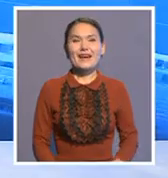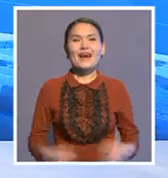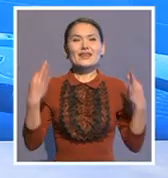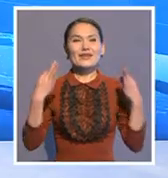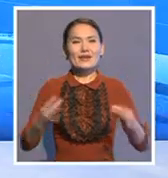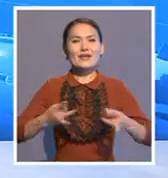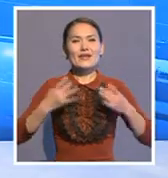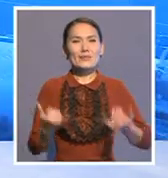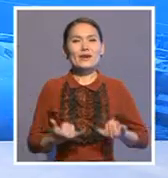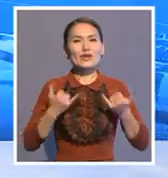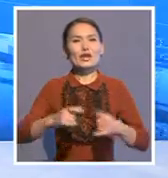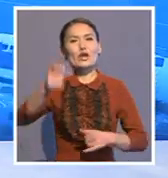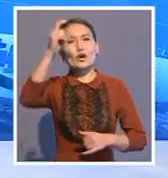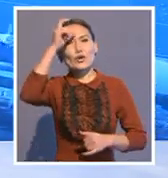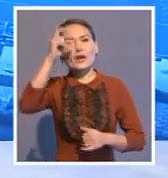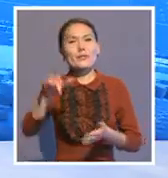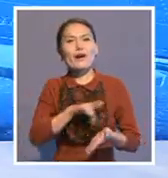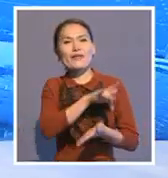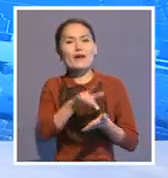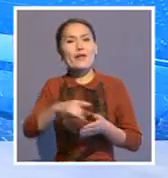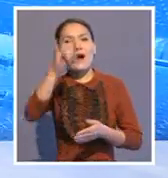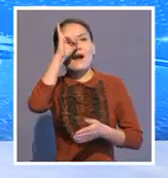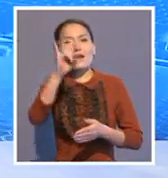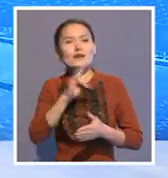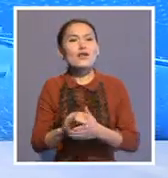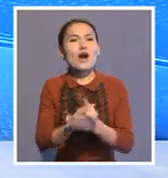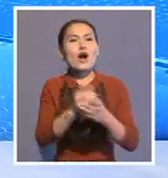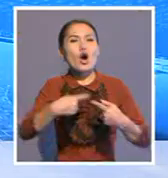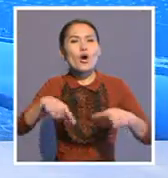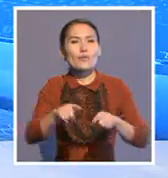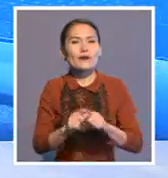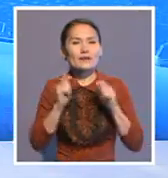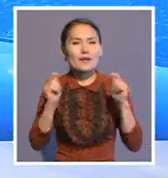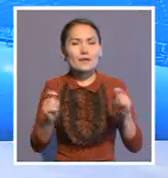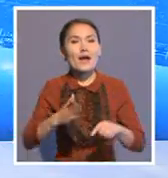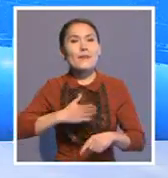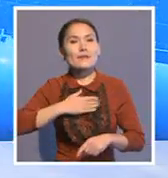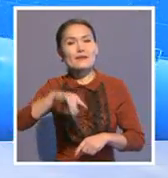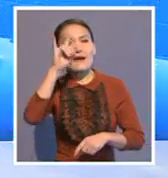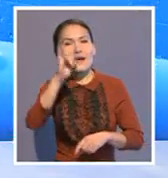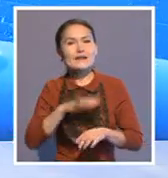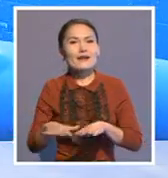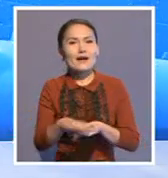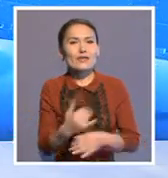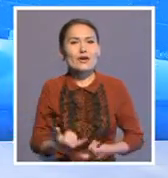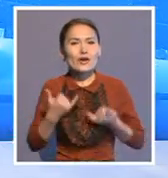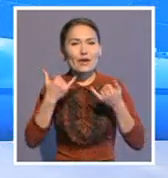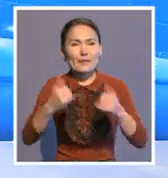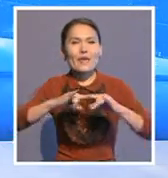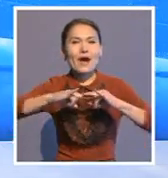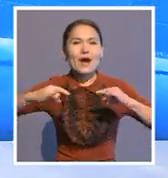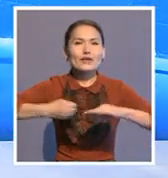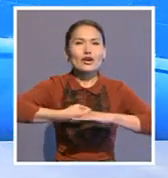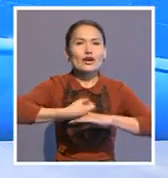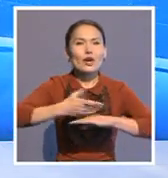Тәуелсіздік мерекесіне орай Түркияның Конья қаласында қазақ қауымдастығы ашылды. Қандастарымыз ел егемендігінің құрметіне ақ дастархан жайып,